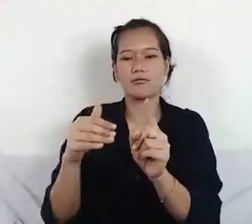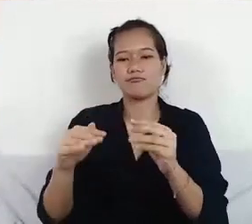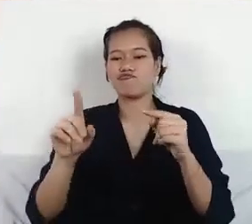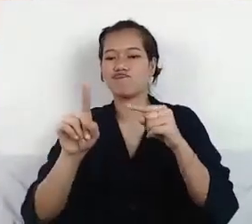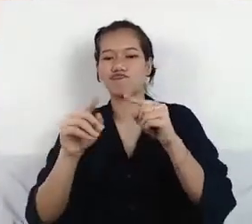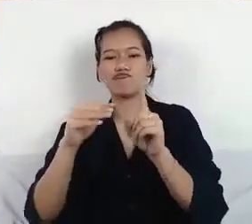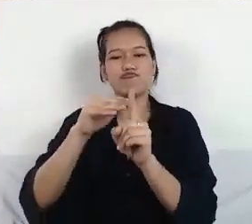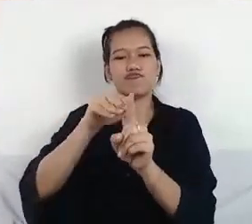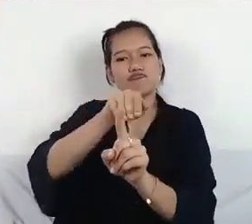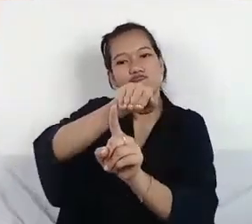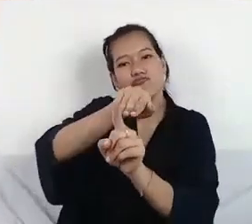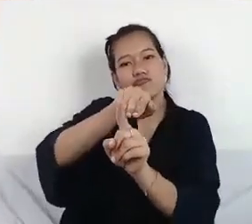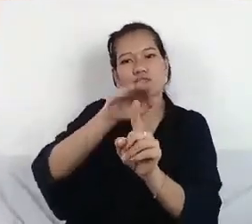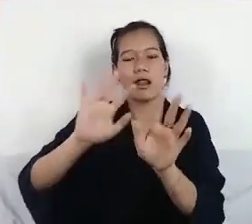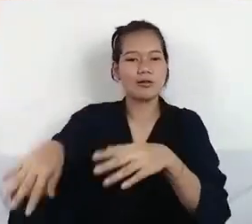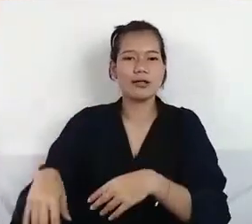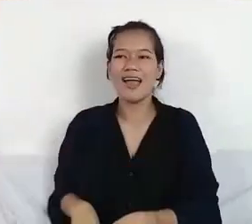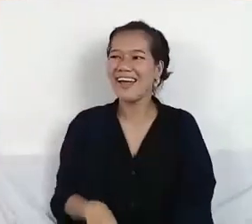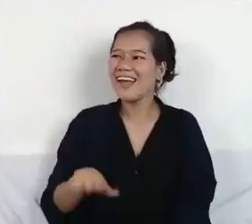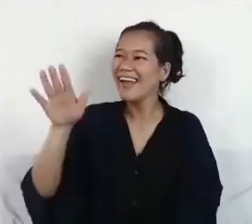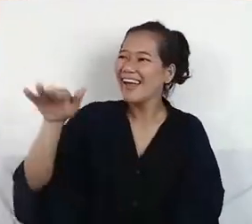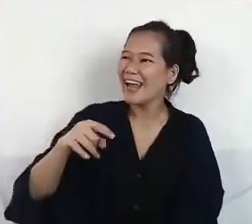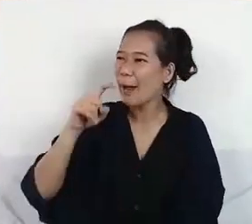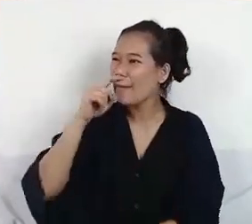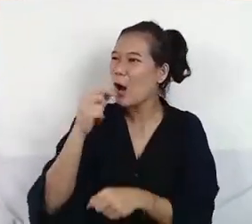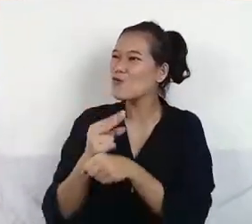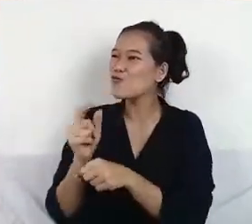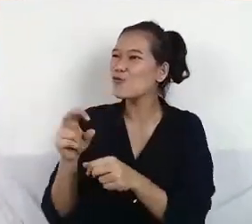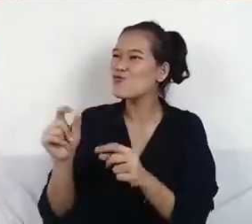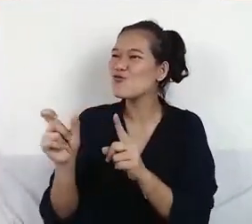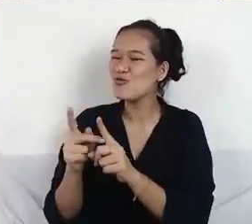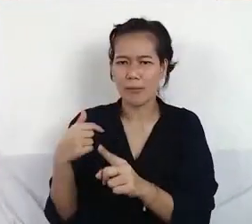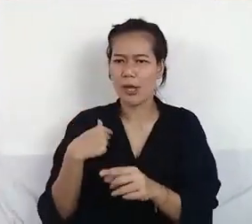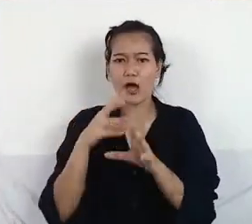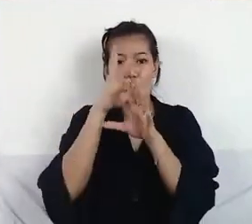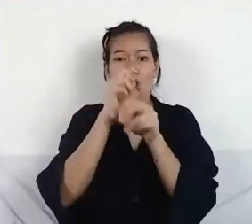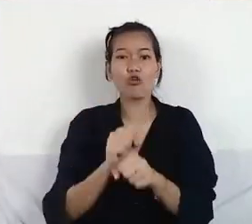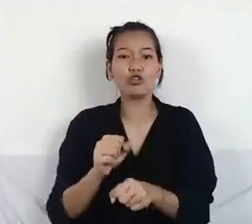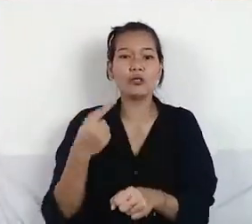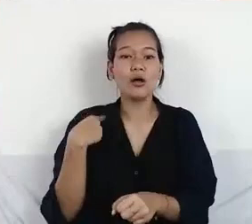Iya kan? Hei Pak Guru. Karena saya fokus, saya diam aja, saudaraku.